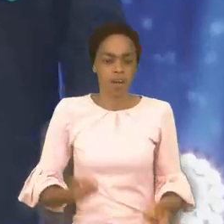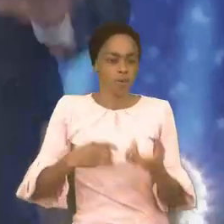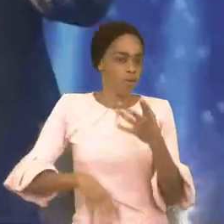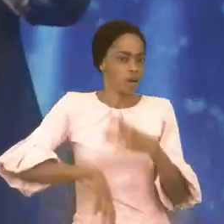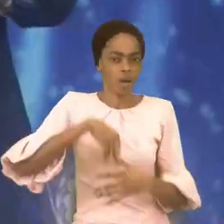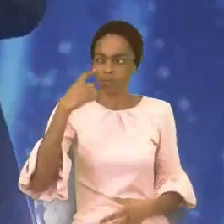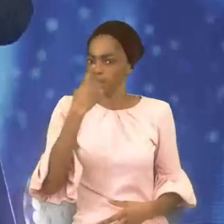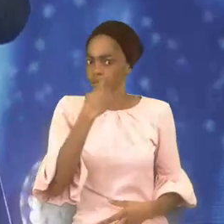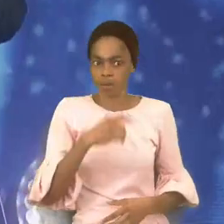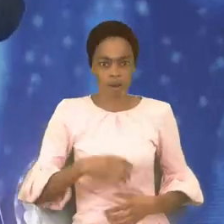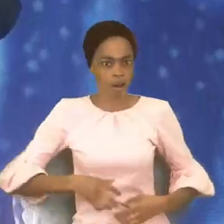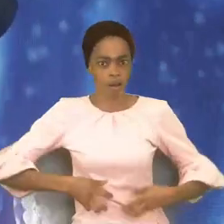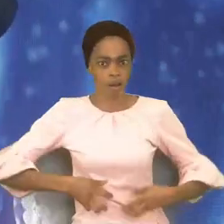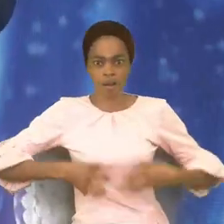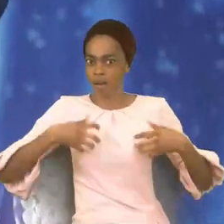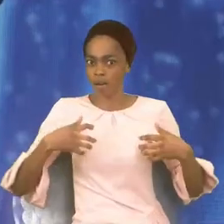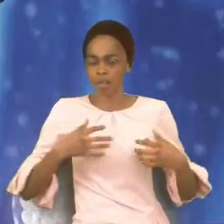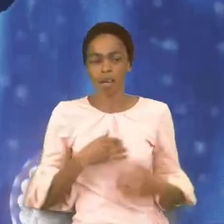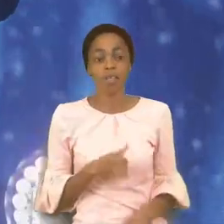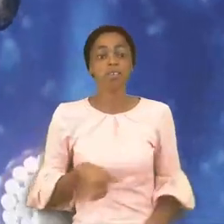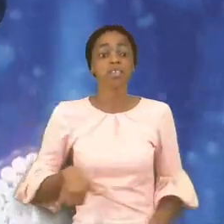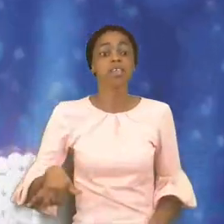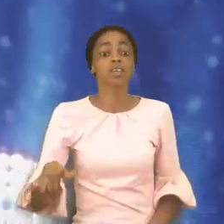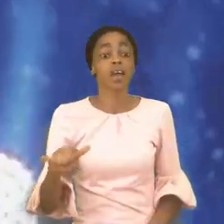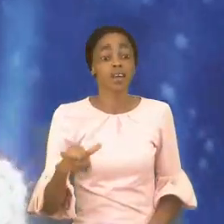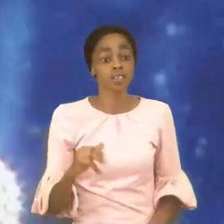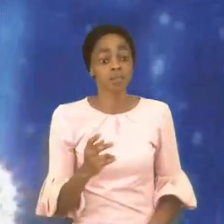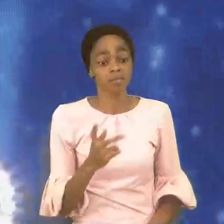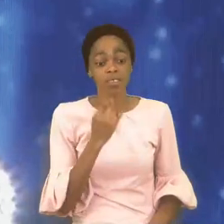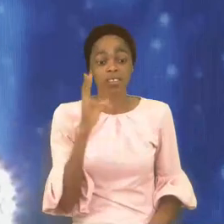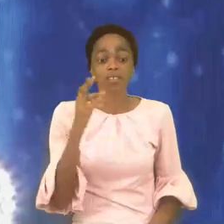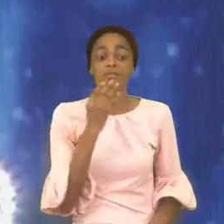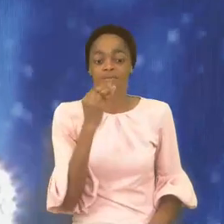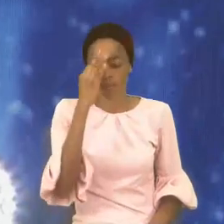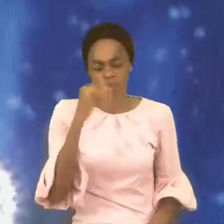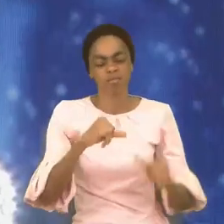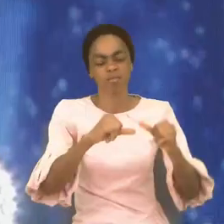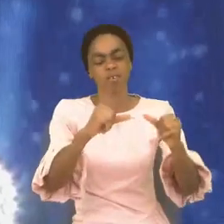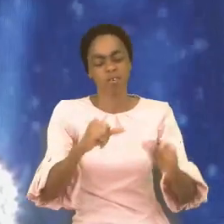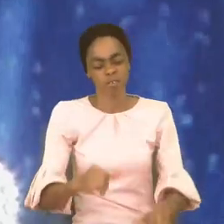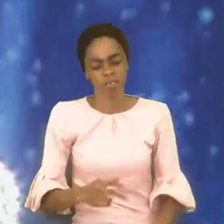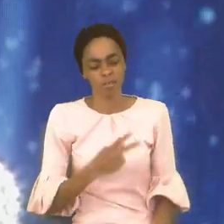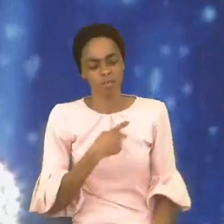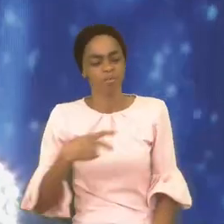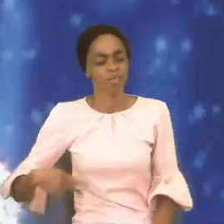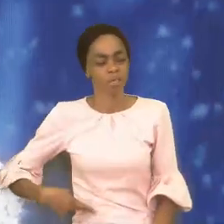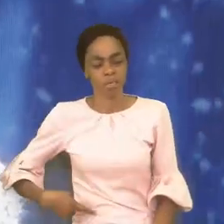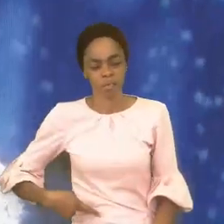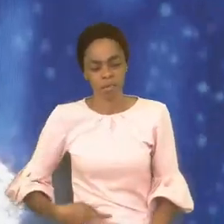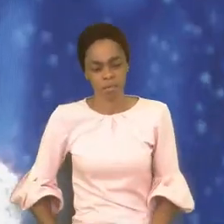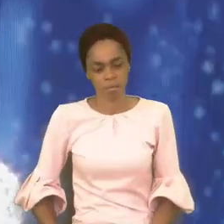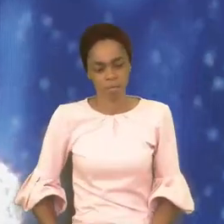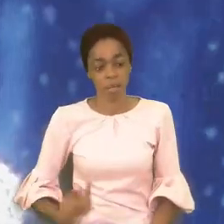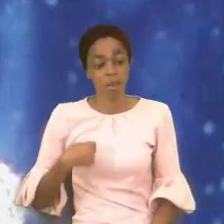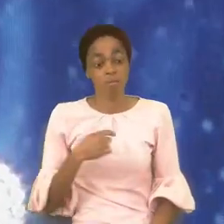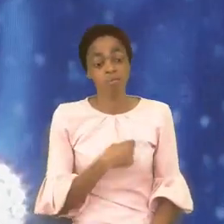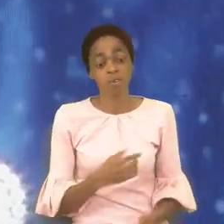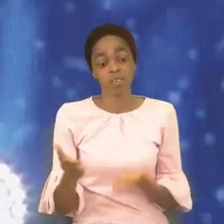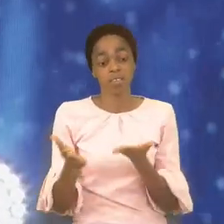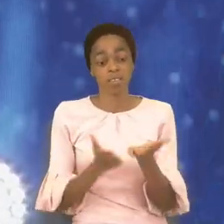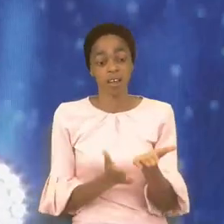sur ses yeux. Mais, malgré ça, ils ont dit, vas-y, Nebuchadnezzar. Nous servons